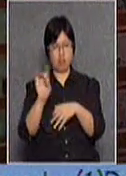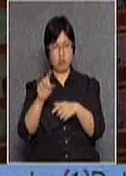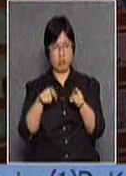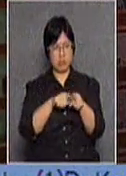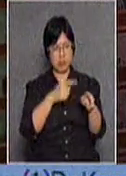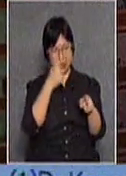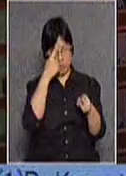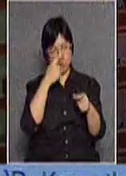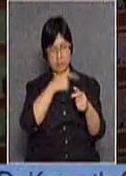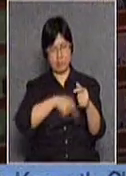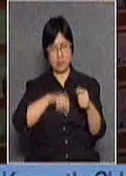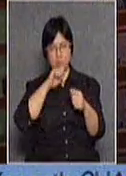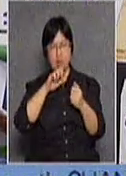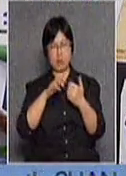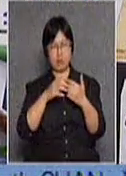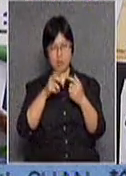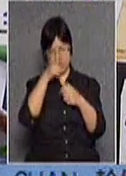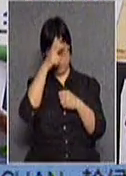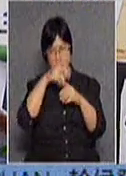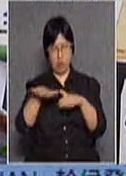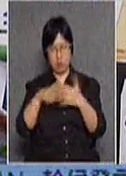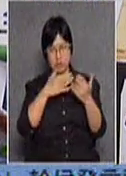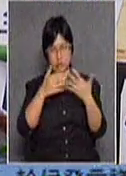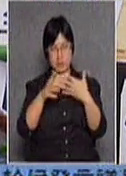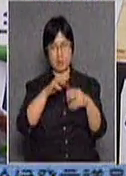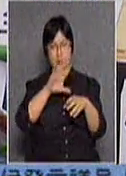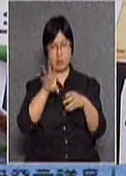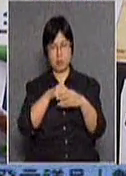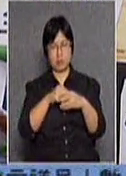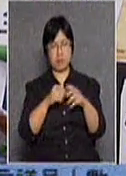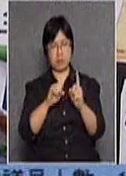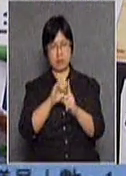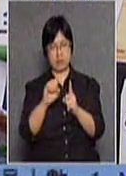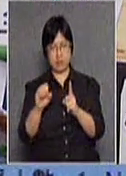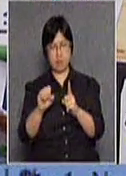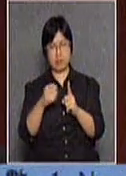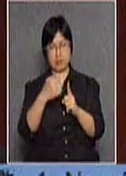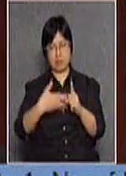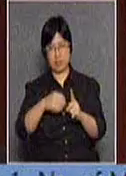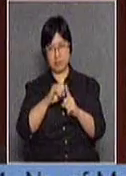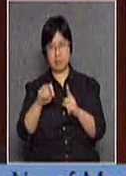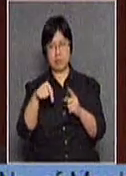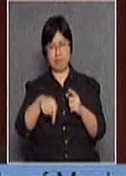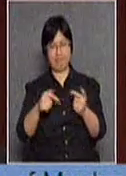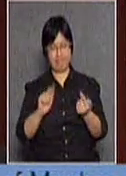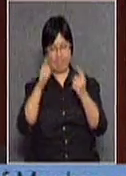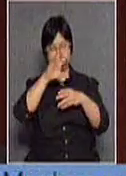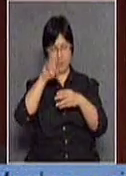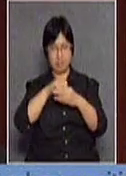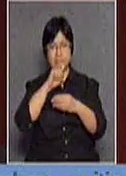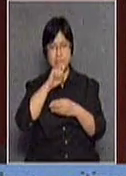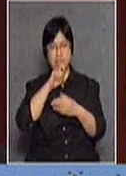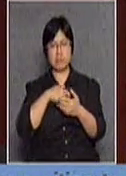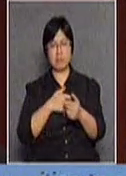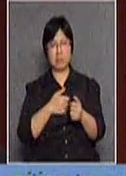議員提及的海事處是屬於總目第100，總目第100亦都在我們辯論的範圍之內。根據